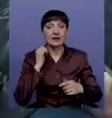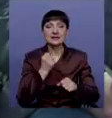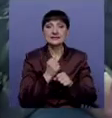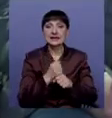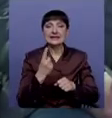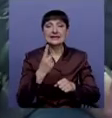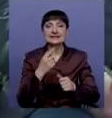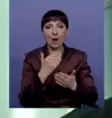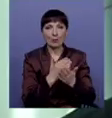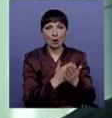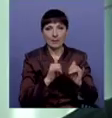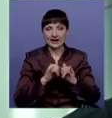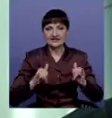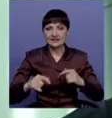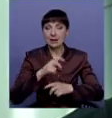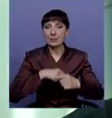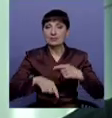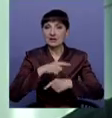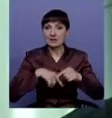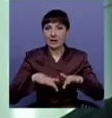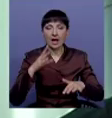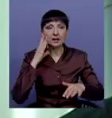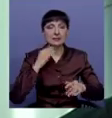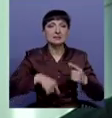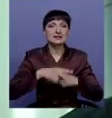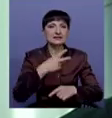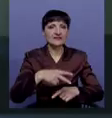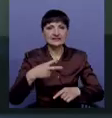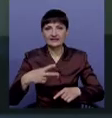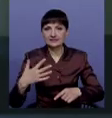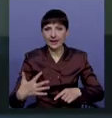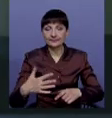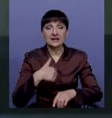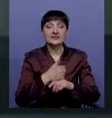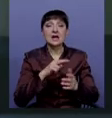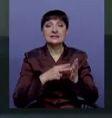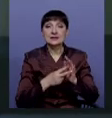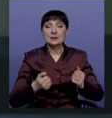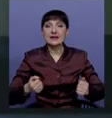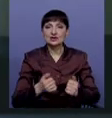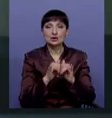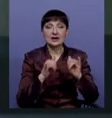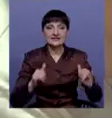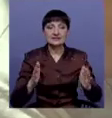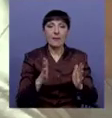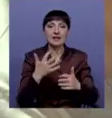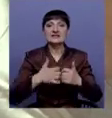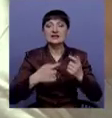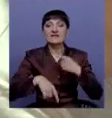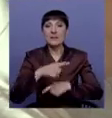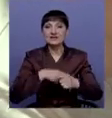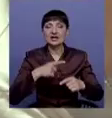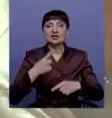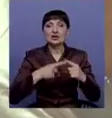разработана единая программа развития предпринимательства «Алматы Бизнес 2025». Основная цель – поддержка развития МСБ через 5